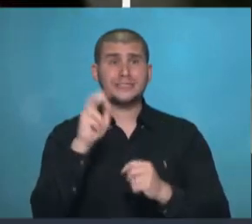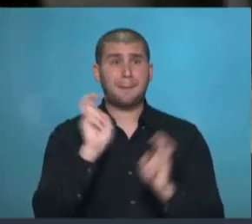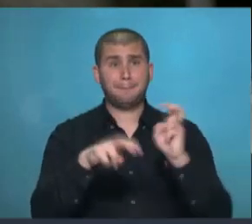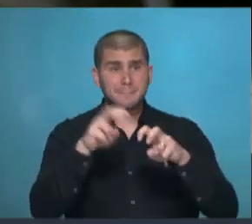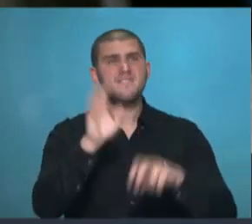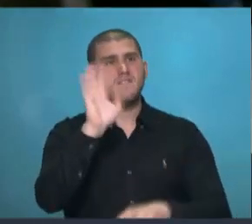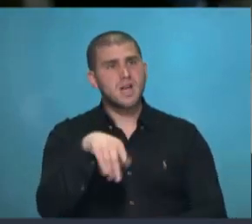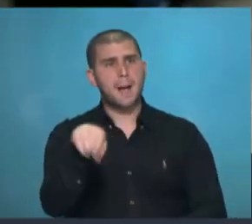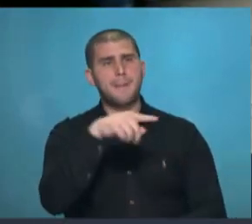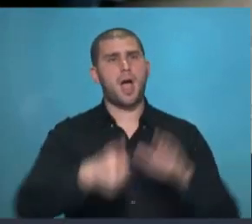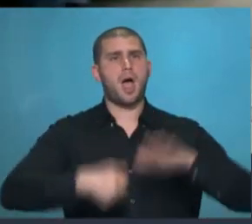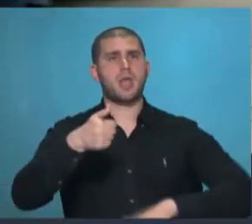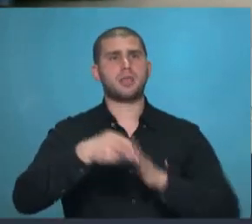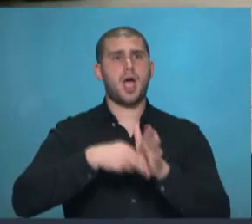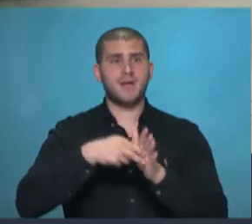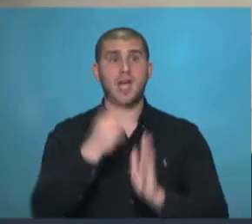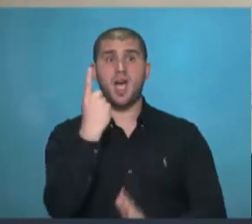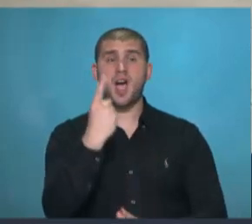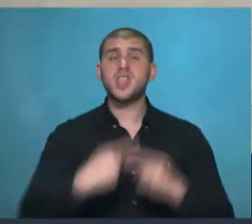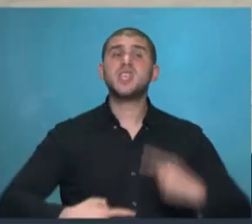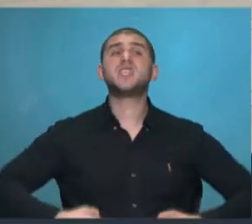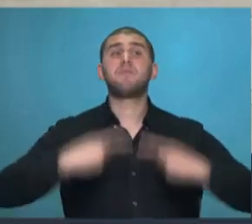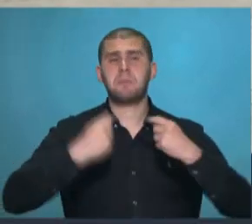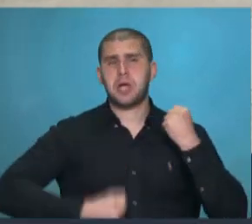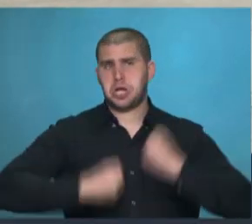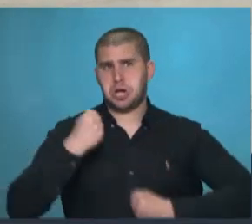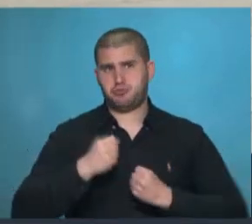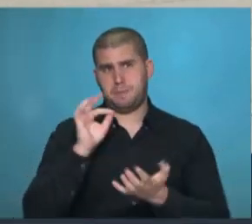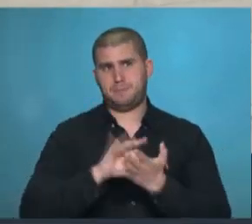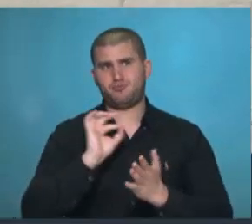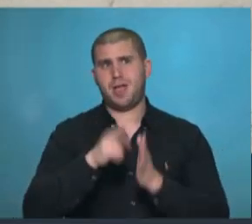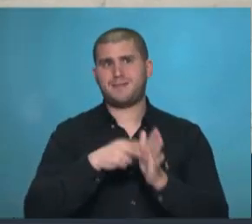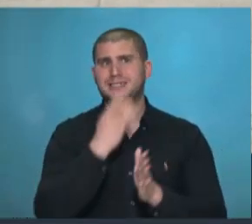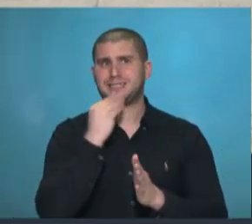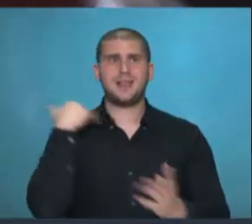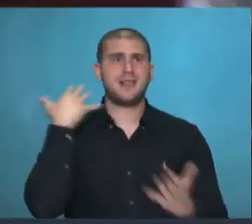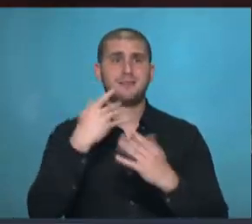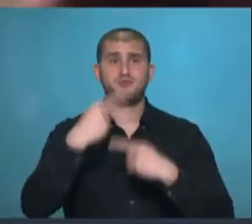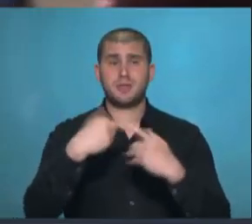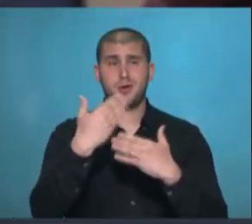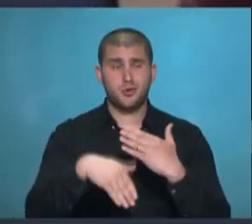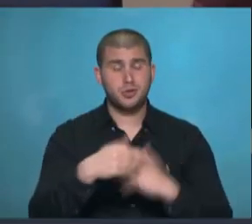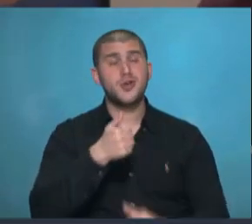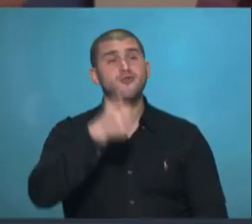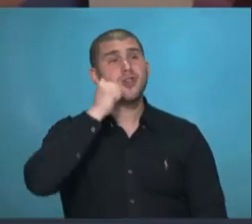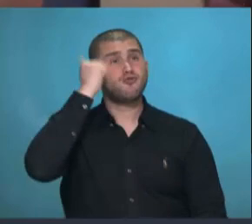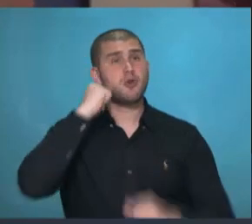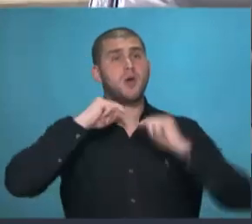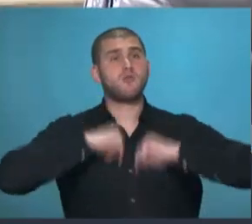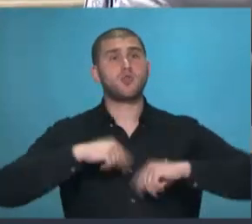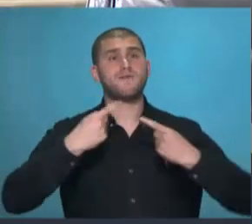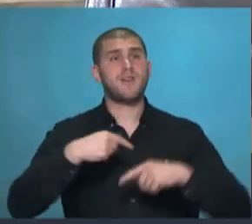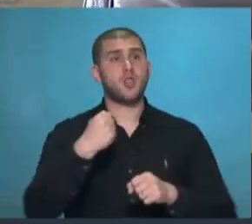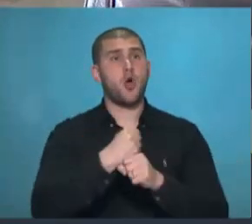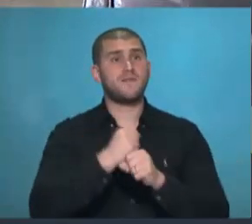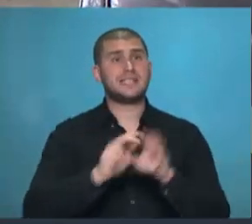הנהלת הרכבת כאחד הימים הקשים של רכבת ישראל בשנים האחרונות. שלשום יושב ראש ועד עובדי הצפון ברכבת